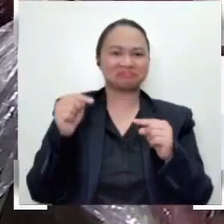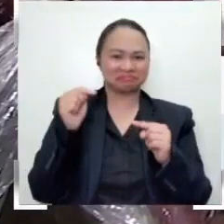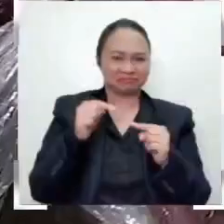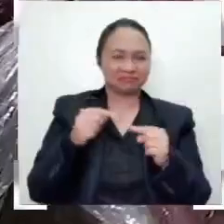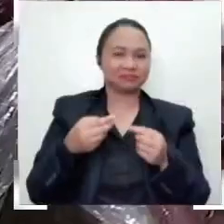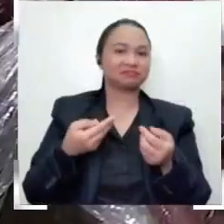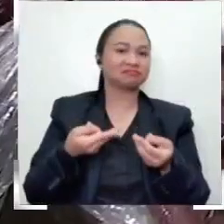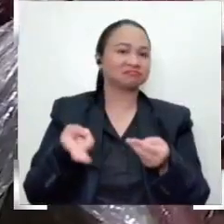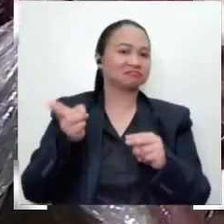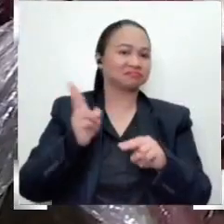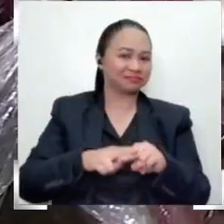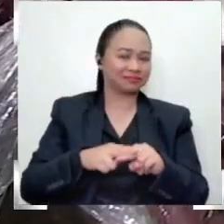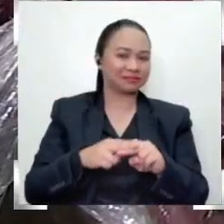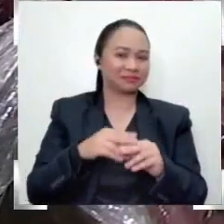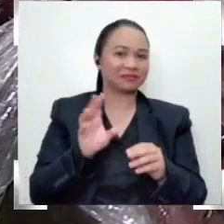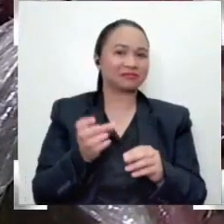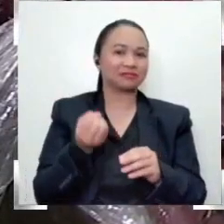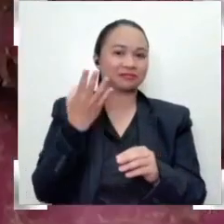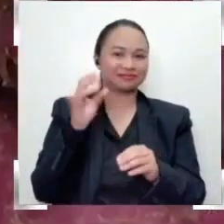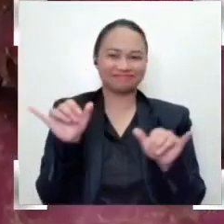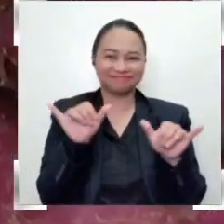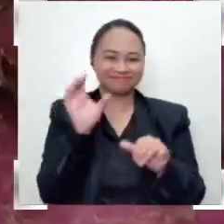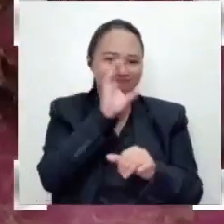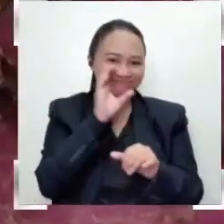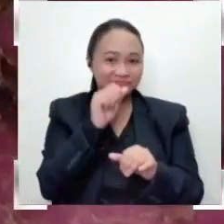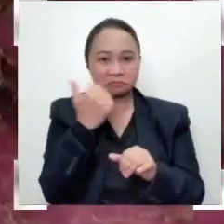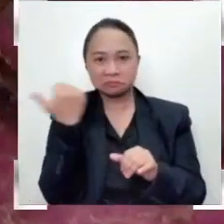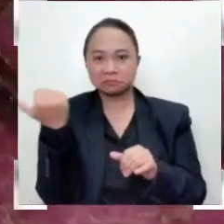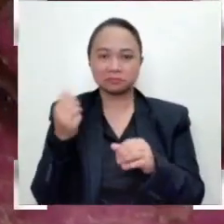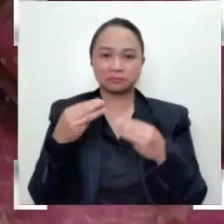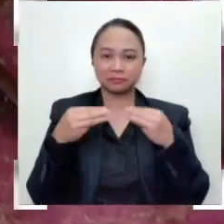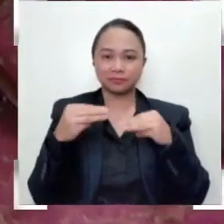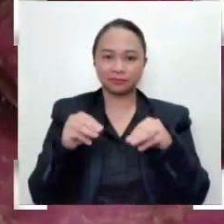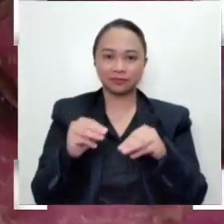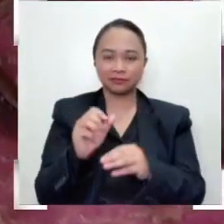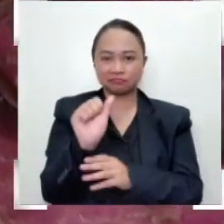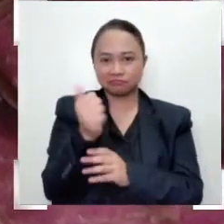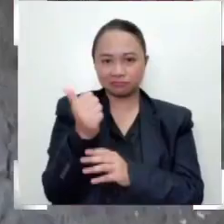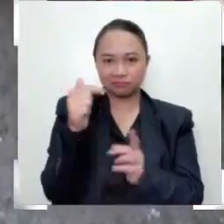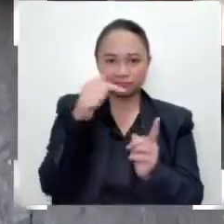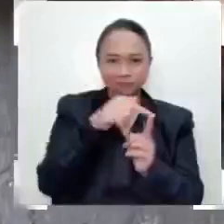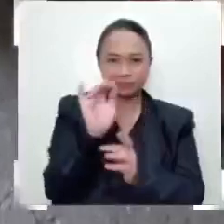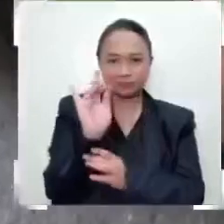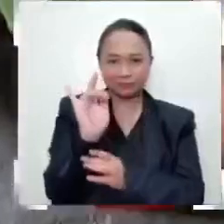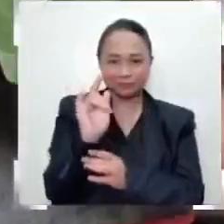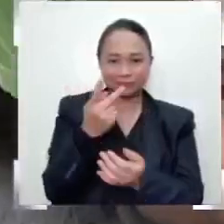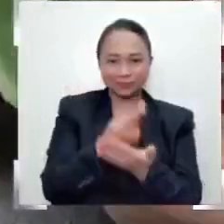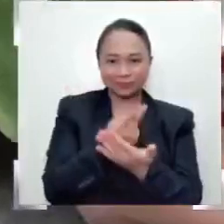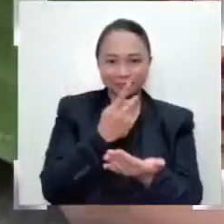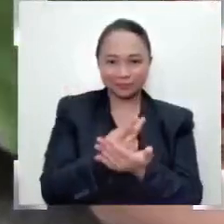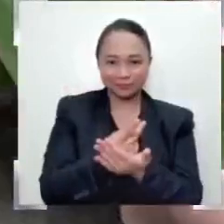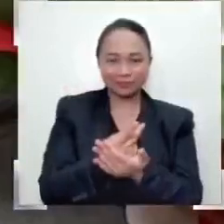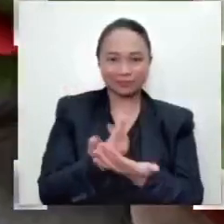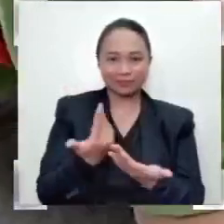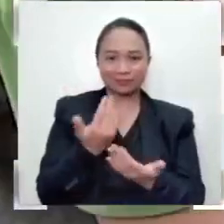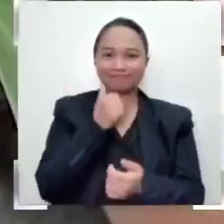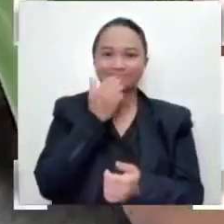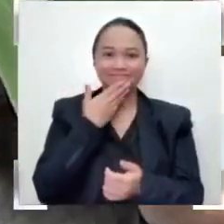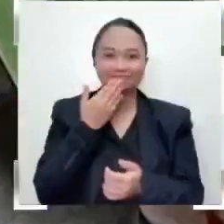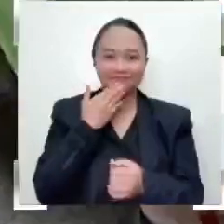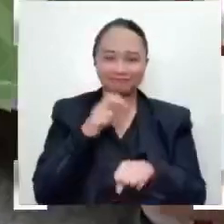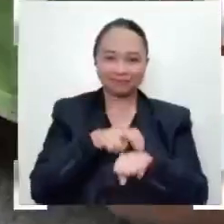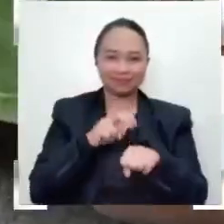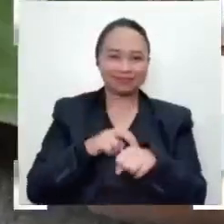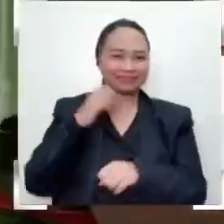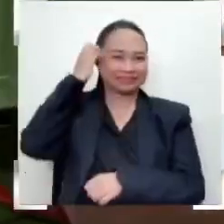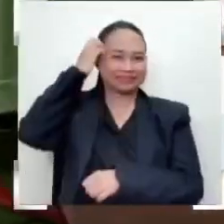pang tindahan, tumaas ng 10 to 25 pesos ang kada kilo ng kamote, depende sa klase. Nangangamote raw sila sa supply dahil